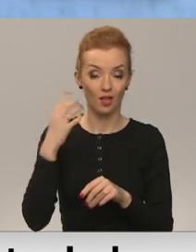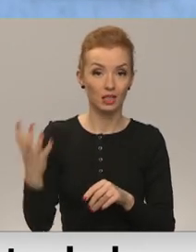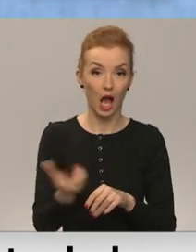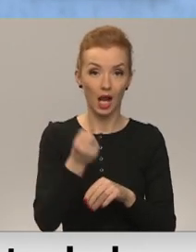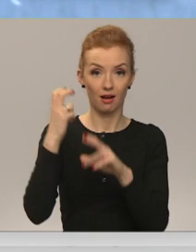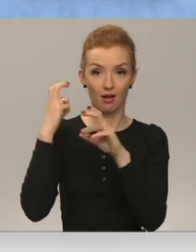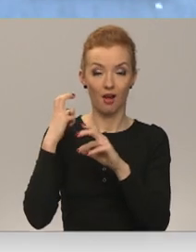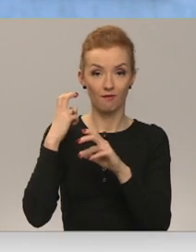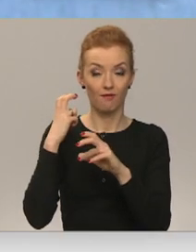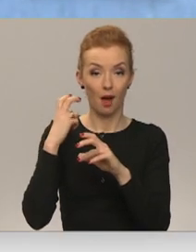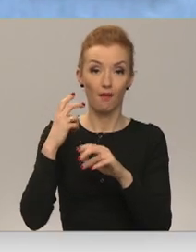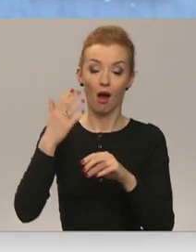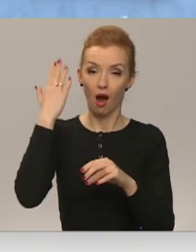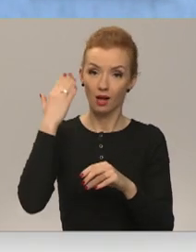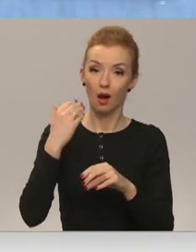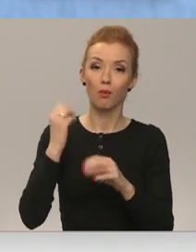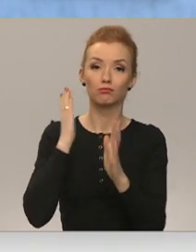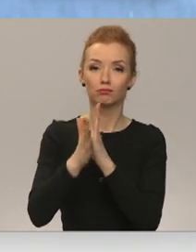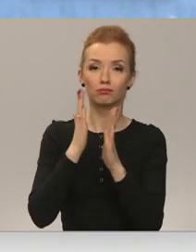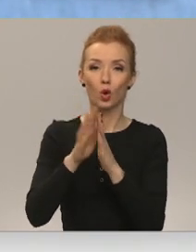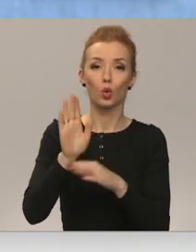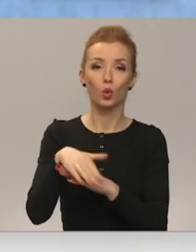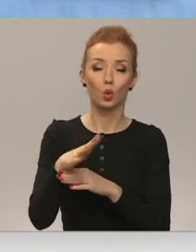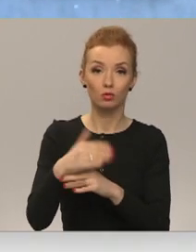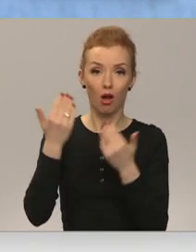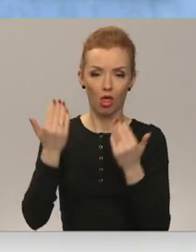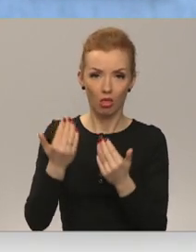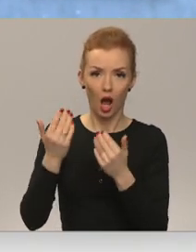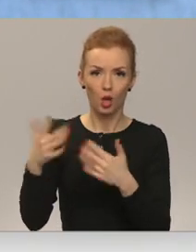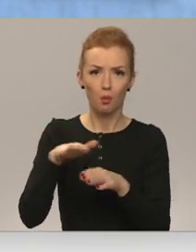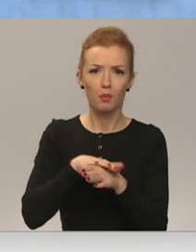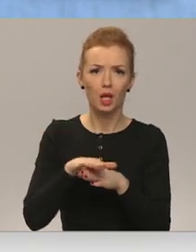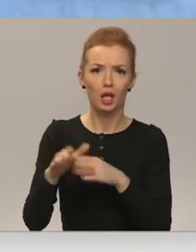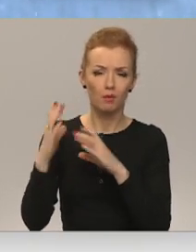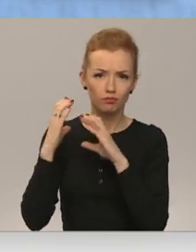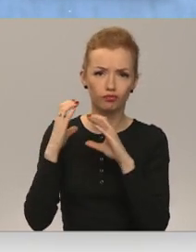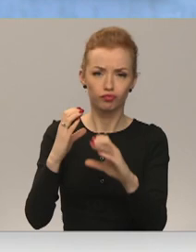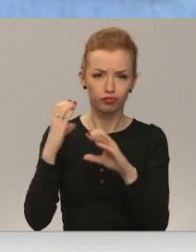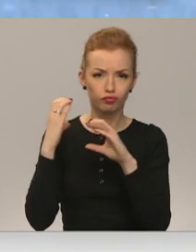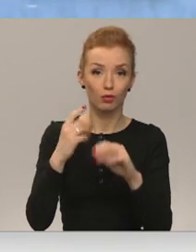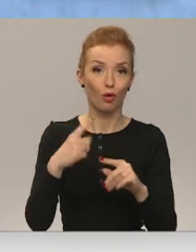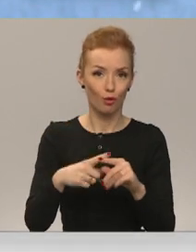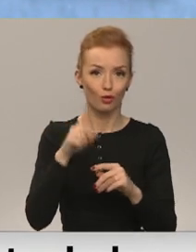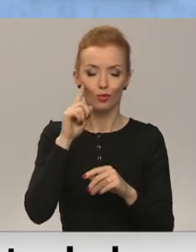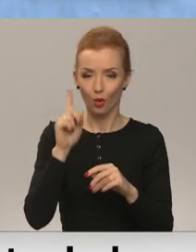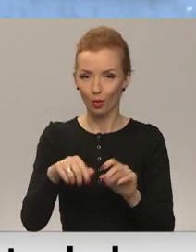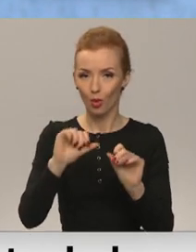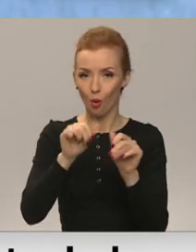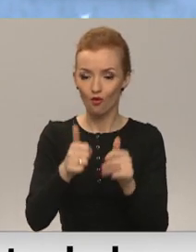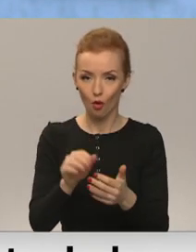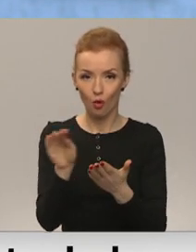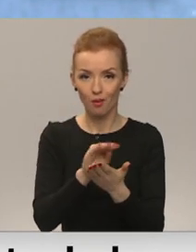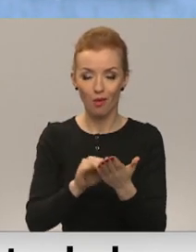ja kādreiz mums vairāk nāca tukšas mašīnas, tad tagad nāk krautās un protams, formēt